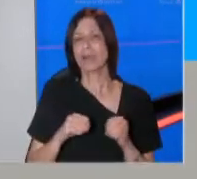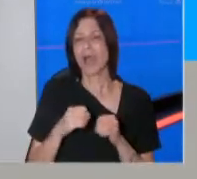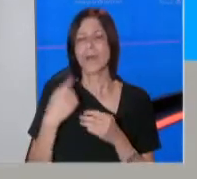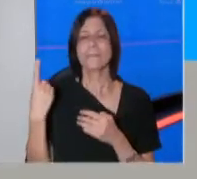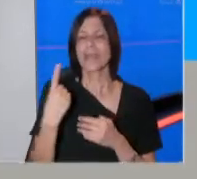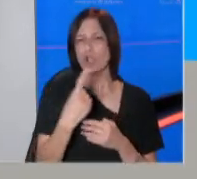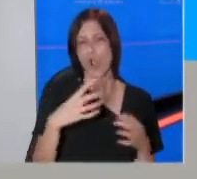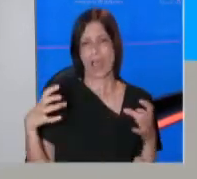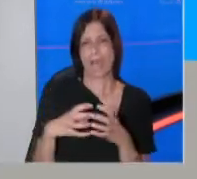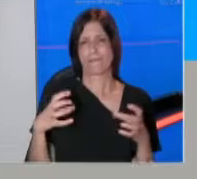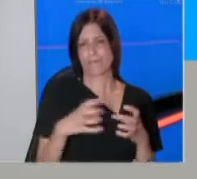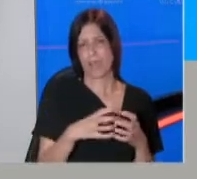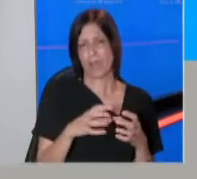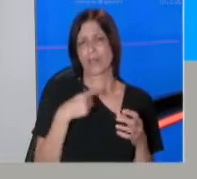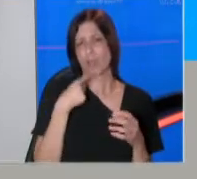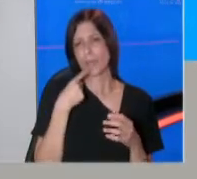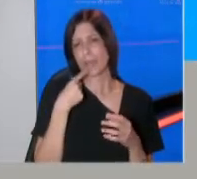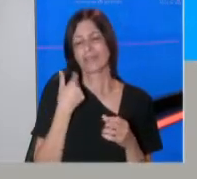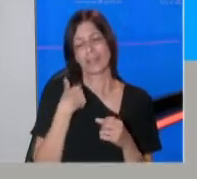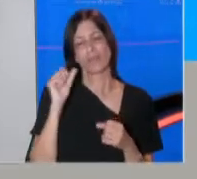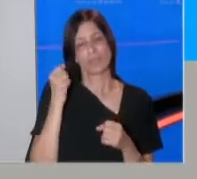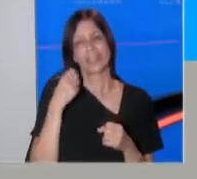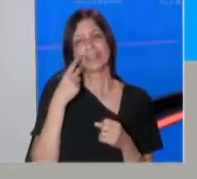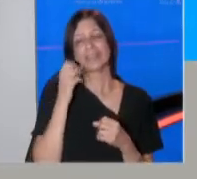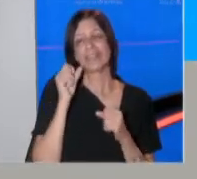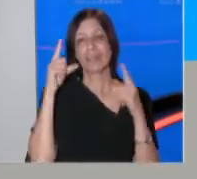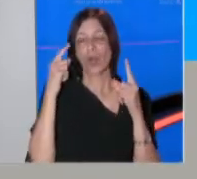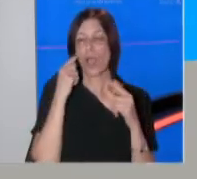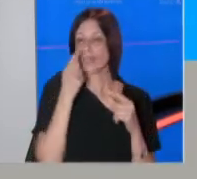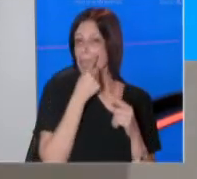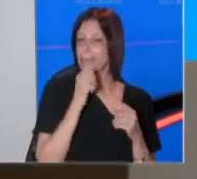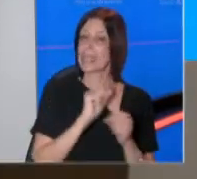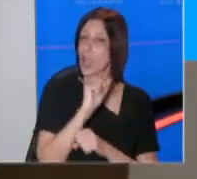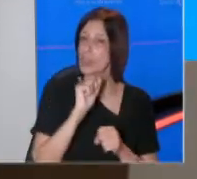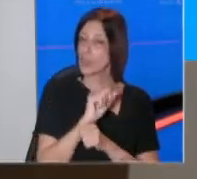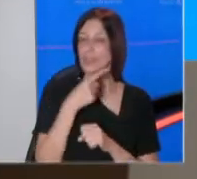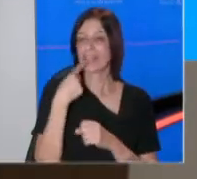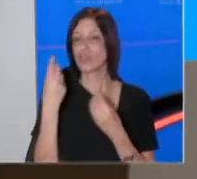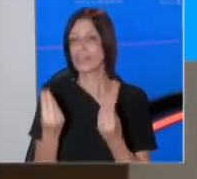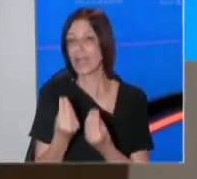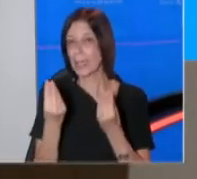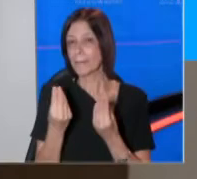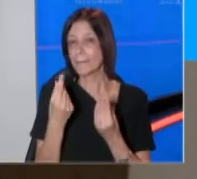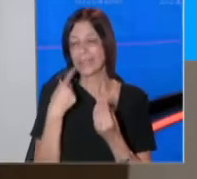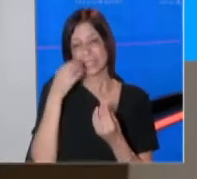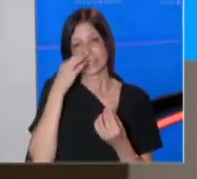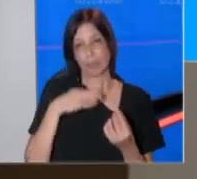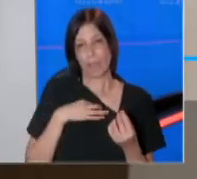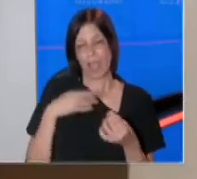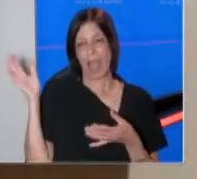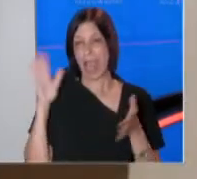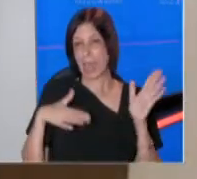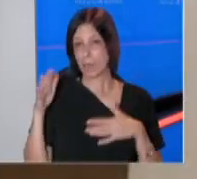חברה, וזה אני אומרת כעובדת סוציאלית, תפקחו עיניים, תתלוננו, תגידו דברים, ותשימו לב